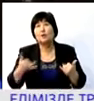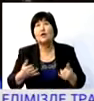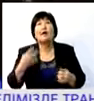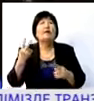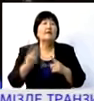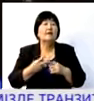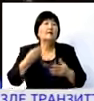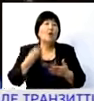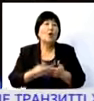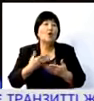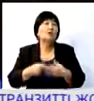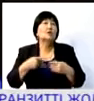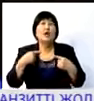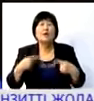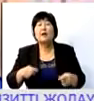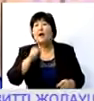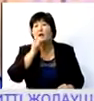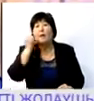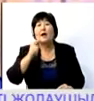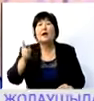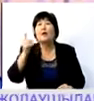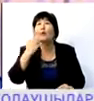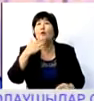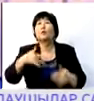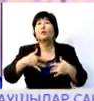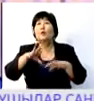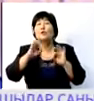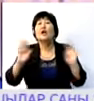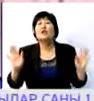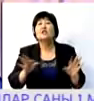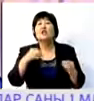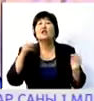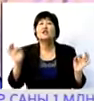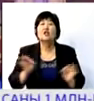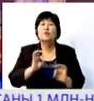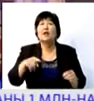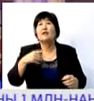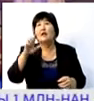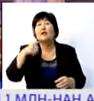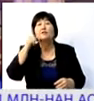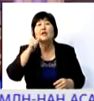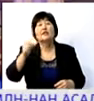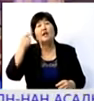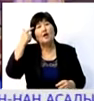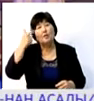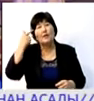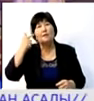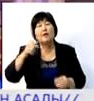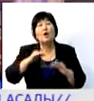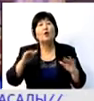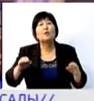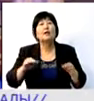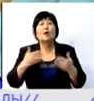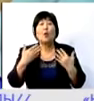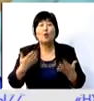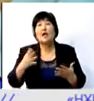екінші құндылықтар бөлімде бабадан қалған ұлттық өнеріміз ұлықталып, жыр термелер айтылды. Еліміздің ертеңі білімді саналы ұрпақтың қолында дейтін